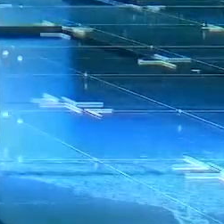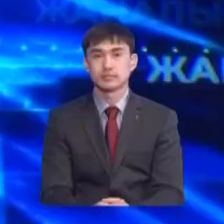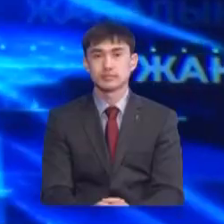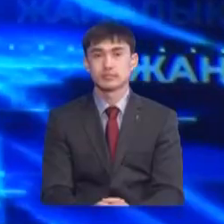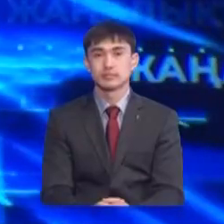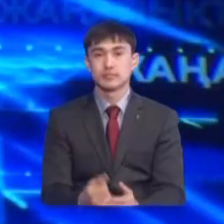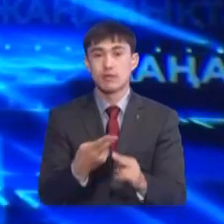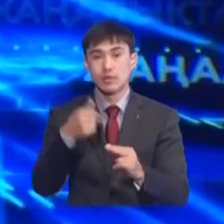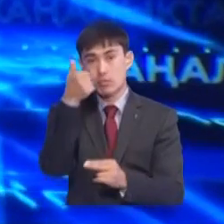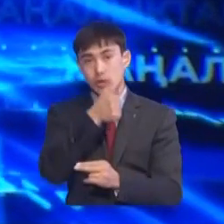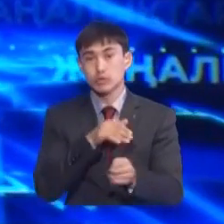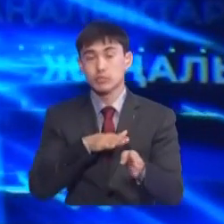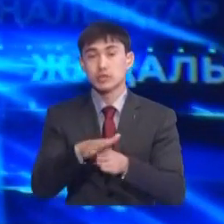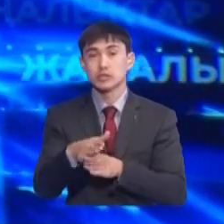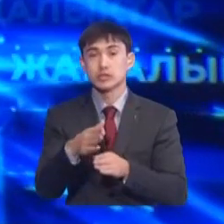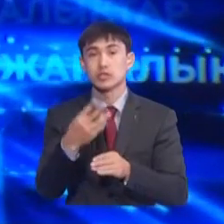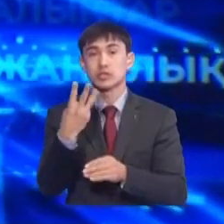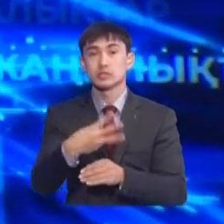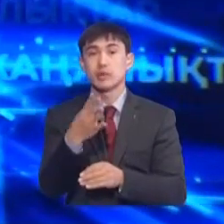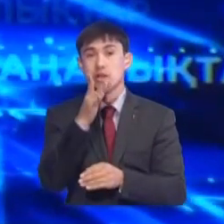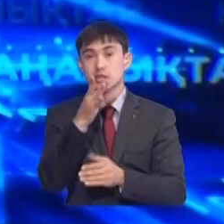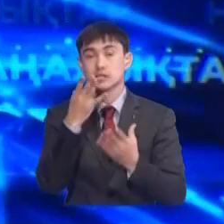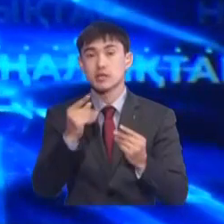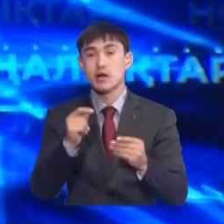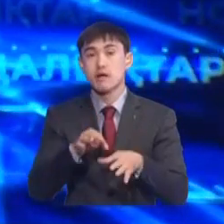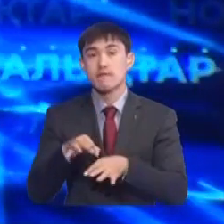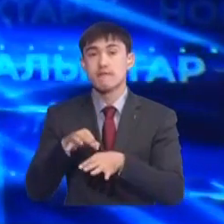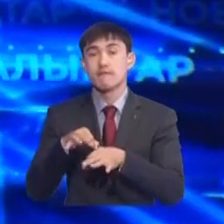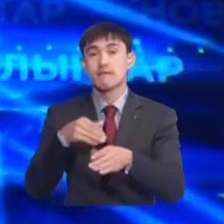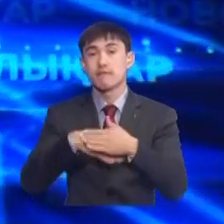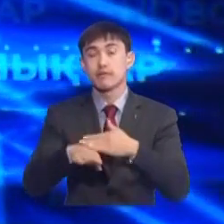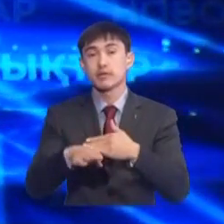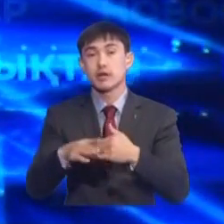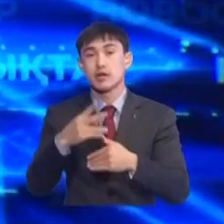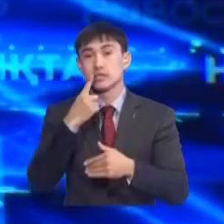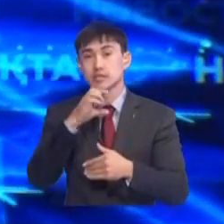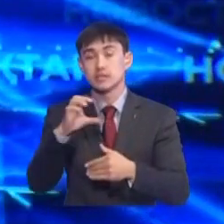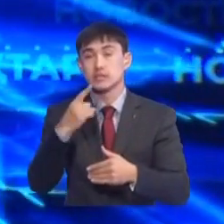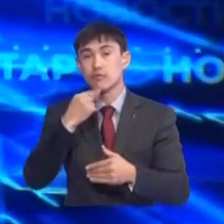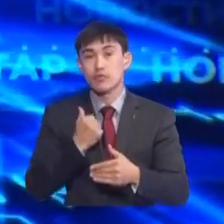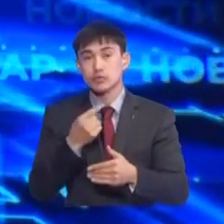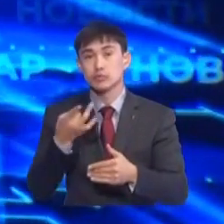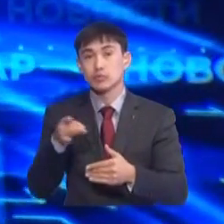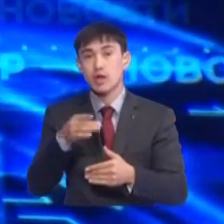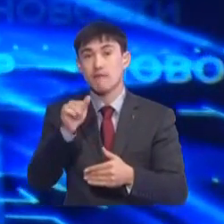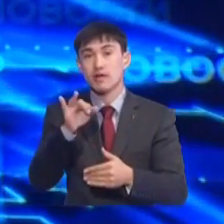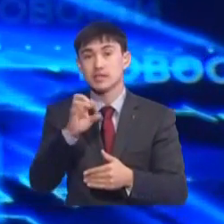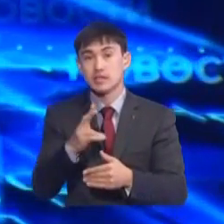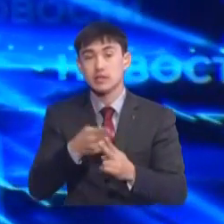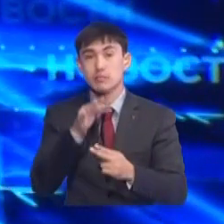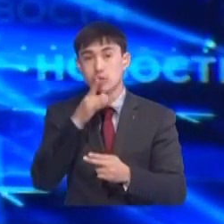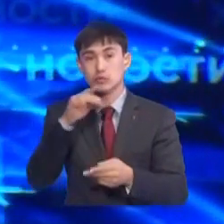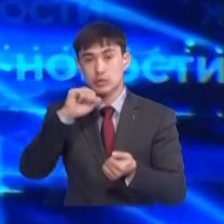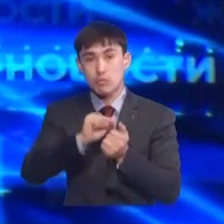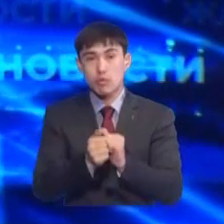интернет-ресурсов в этом году исполняется ровно 35 лет со дня вывода советских войск из республики Афганистан этот период времени запомнится